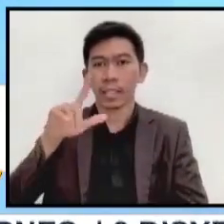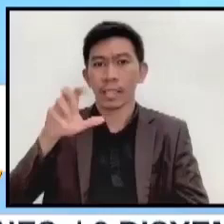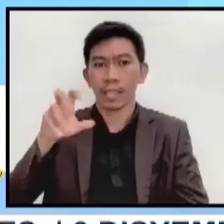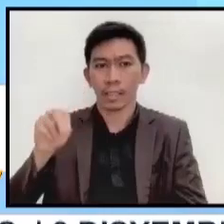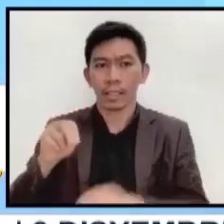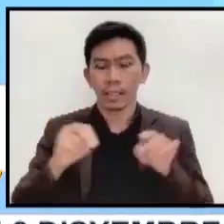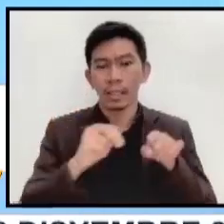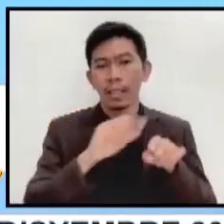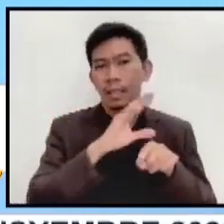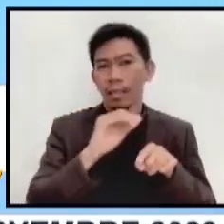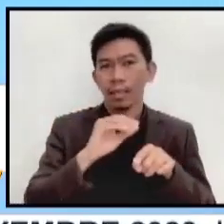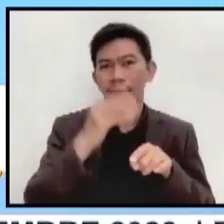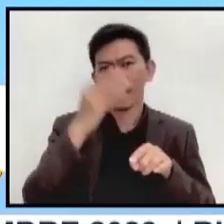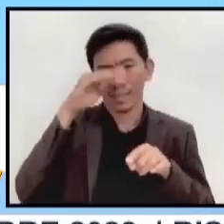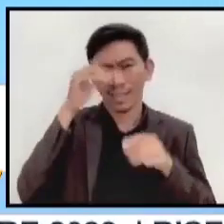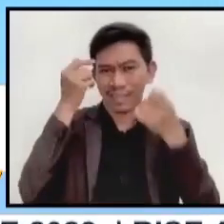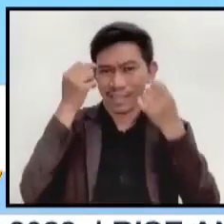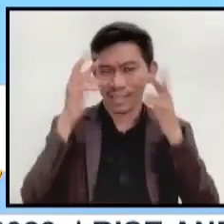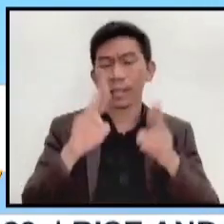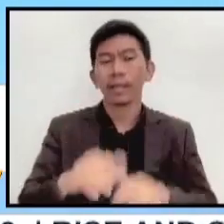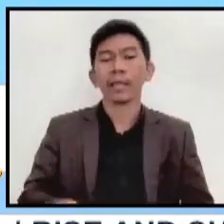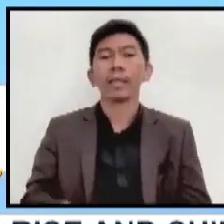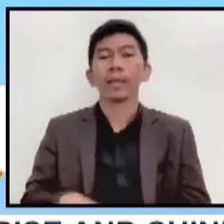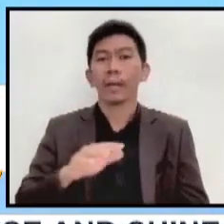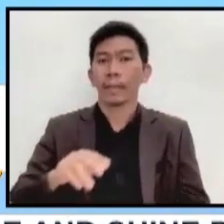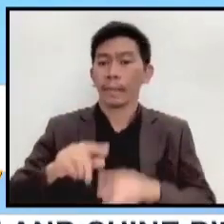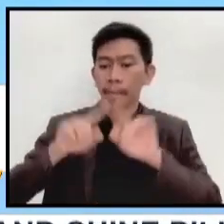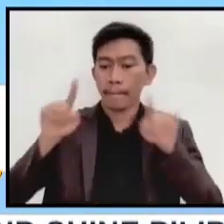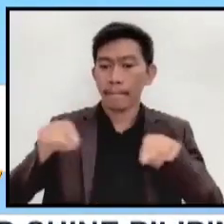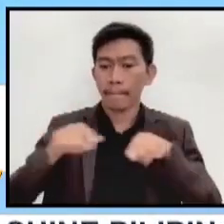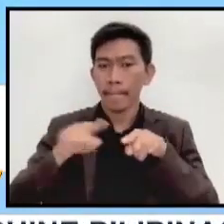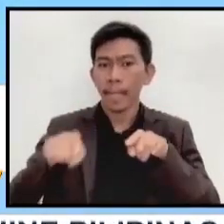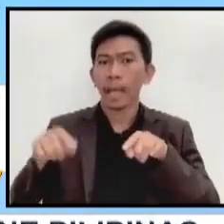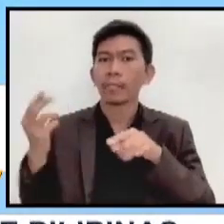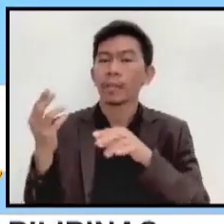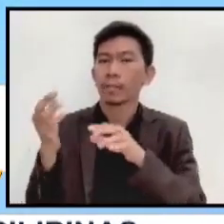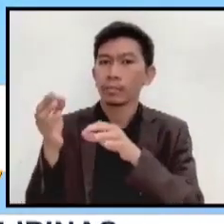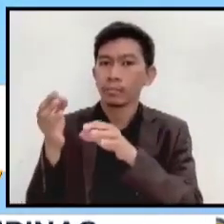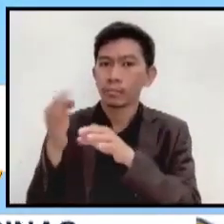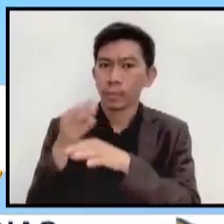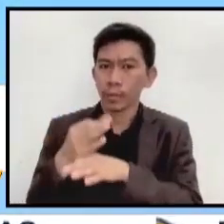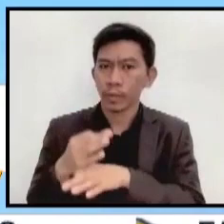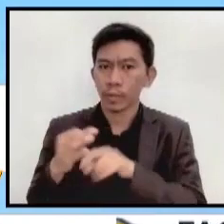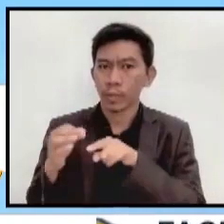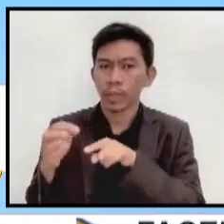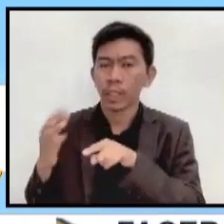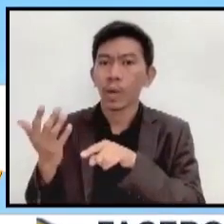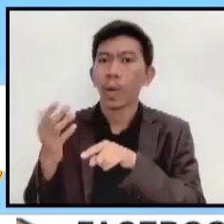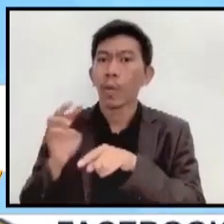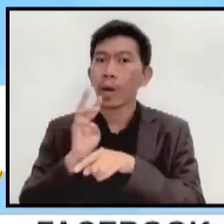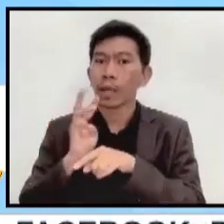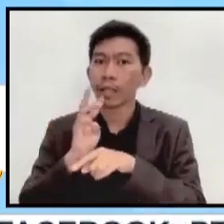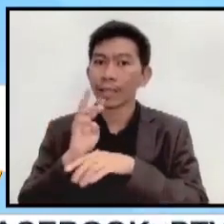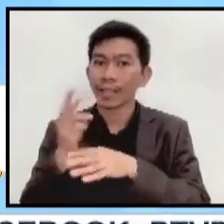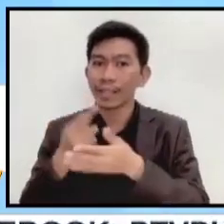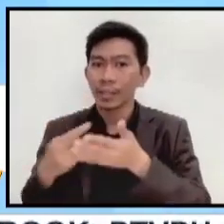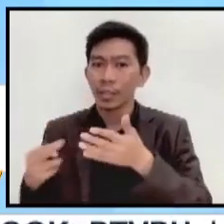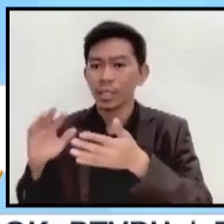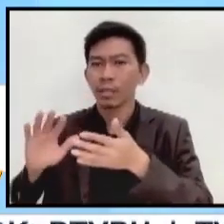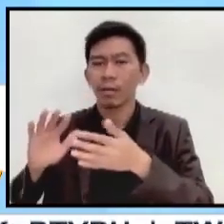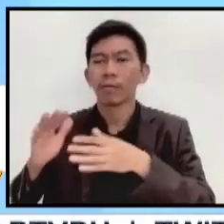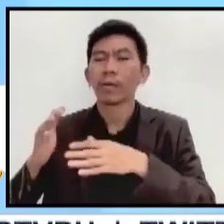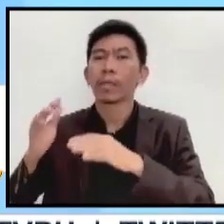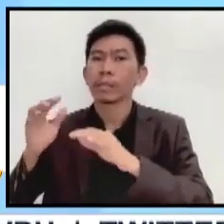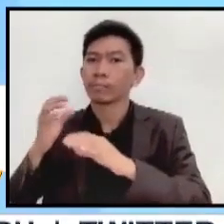Sa kasunduan ito, nilerepaso ang paggamit sa water resources para sa kapakinabangan ng Cavite nang hindi na isasantabi ang